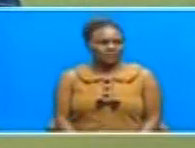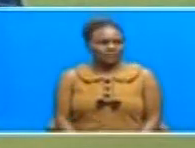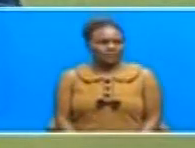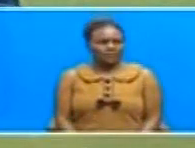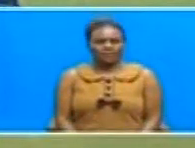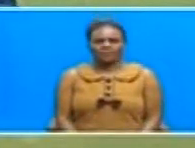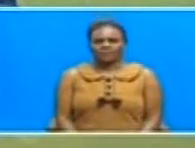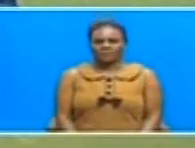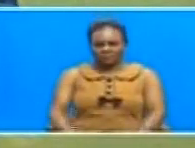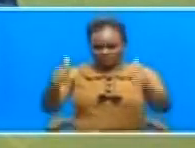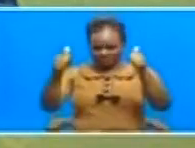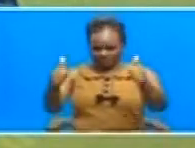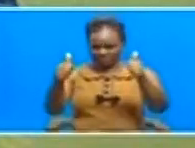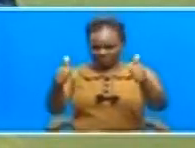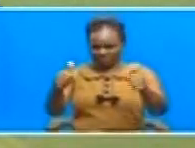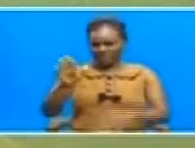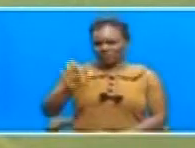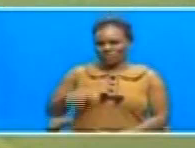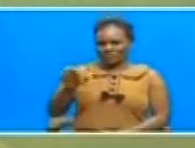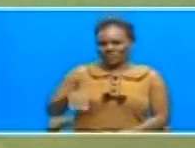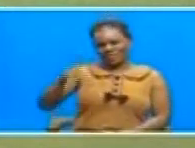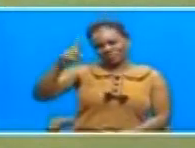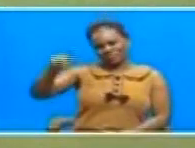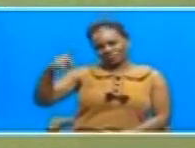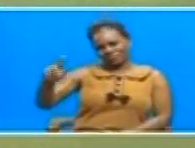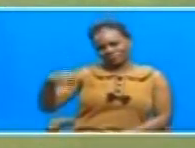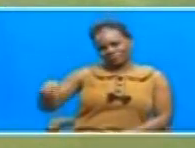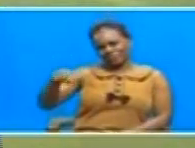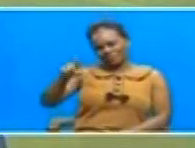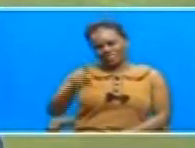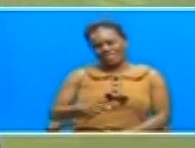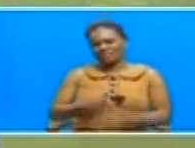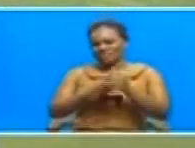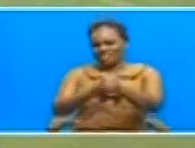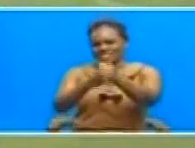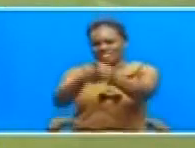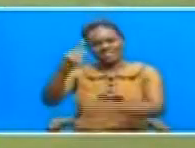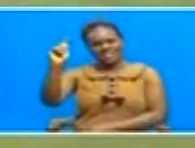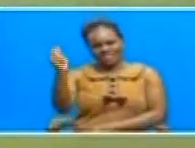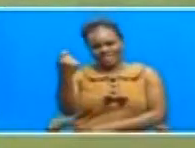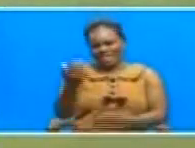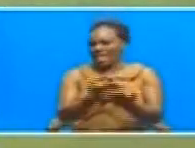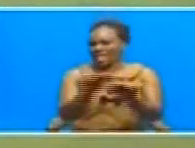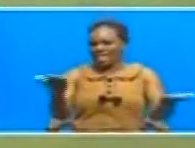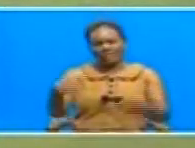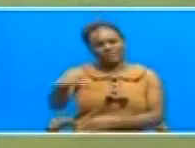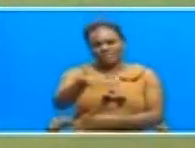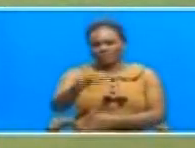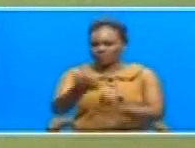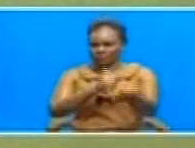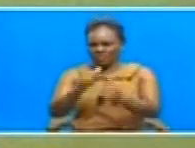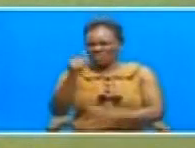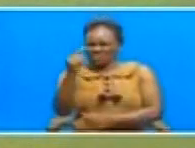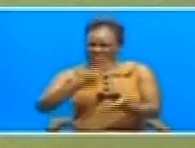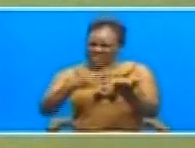Naam, kongole kwa kina dada hao ambao wameendelea. Siku zote wanakuwa wenye kuipeperusha bendera ya Kenya kokote kule waliko, labda wakishindwa